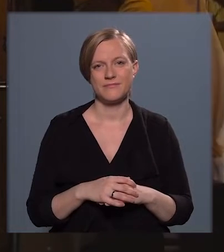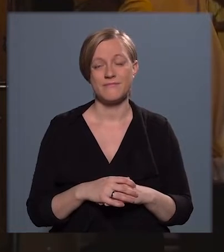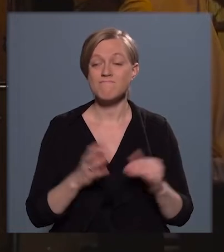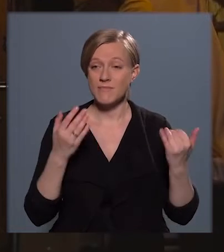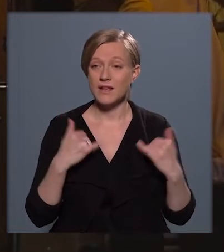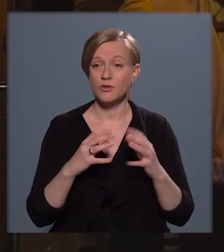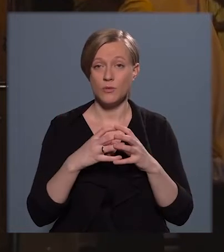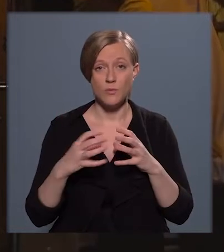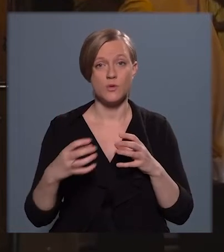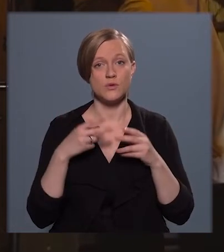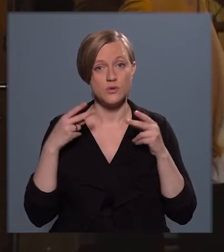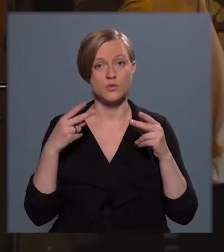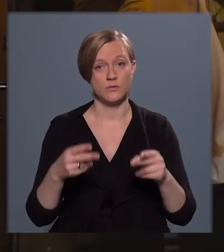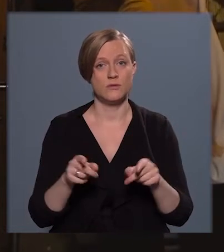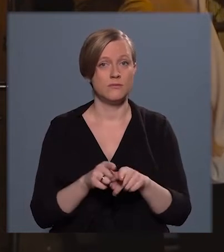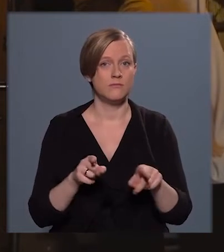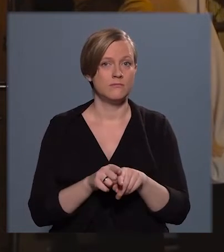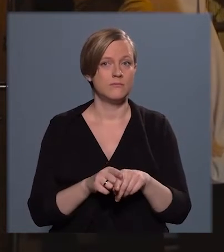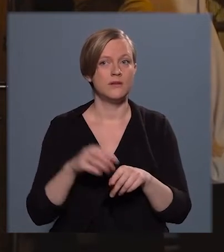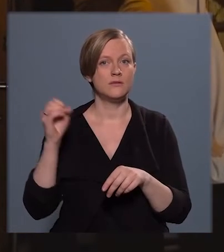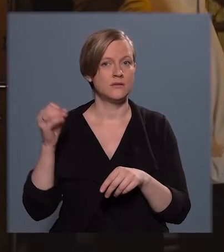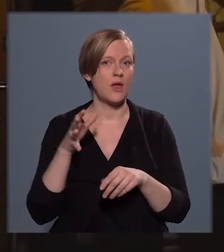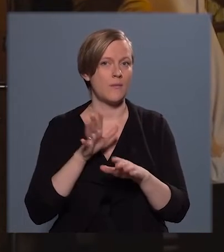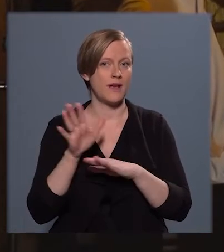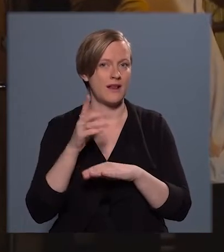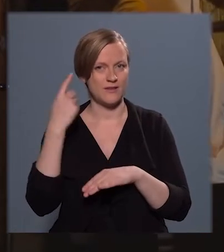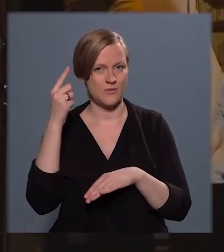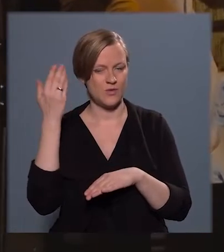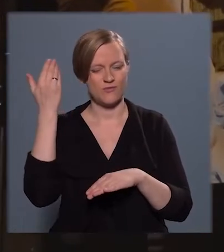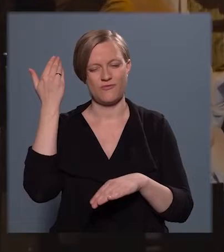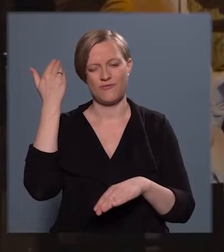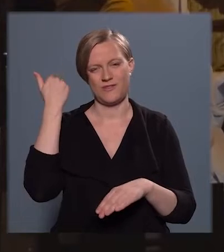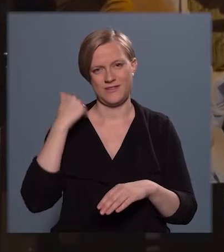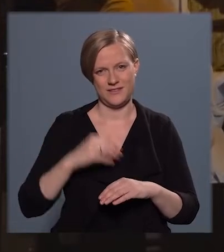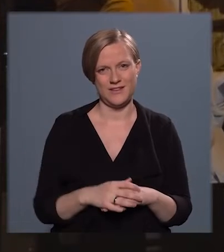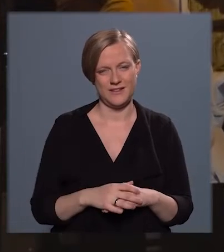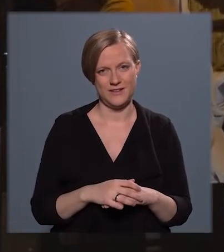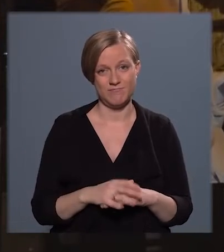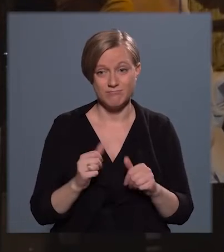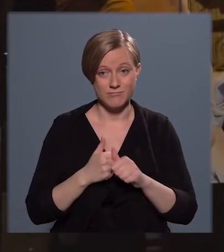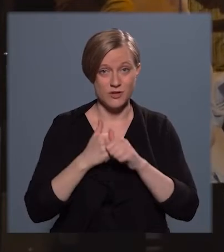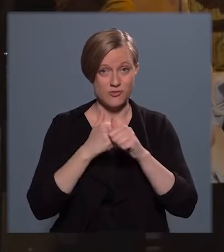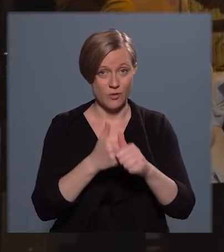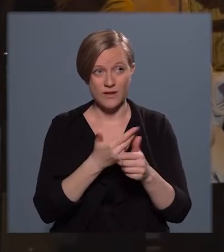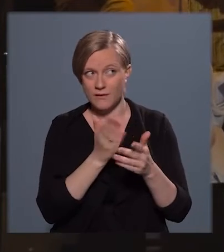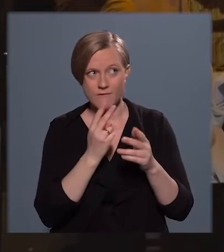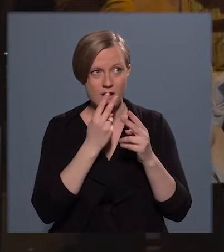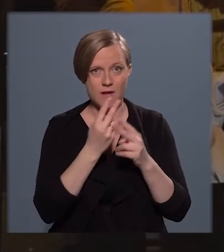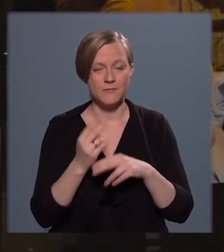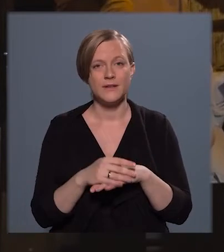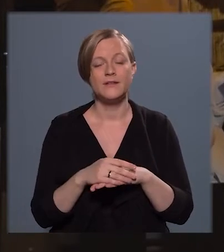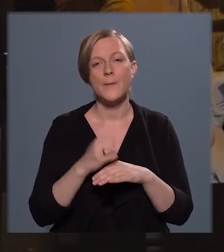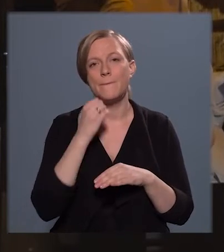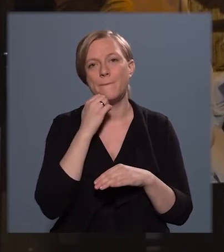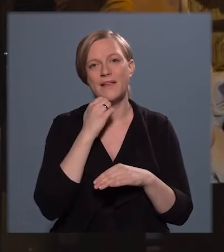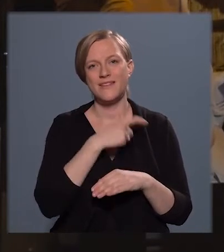Elindultam egy hosszú úton, mint ahogy azok a napkeleti bölcsek annak idején, és követtek valamit. Máté